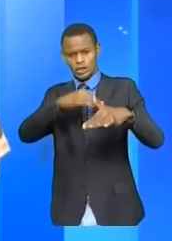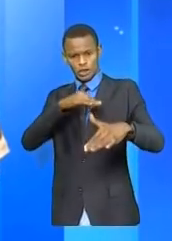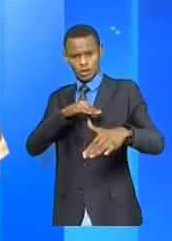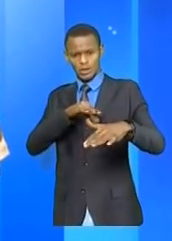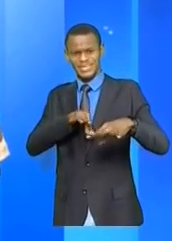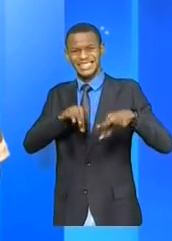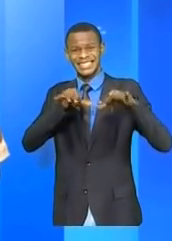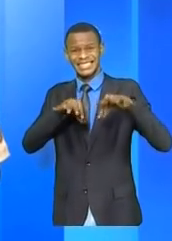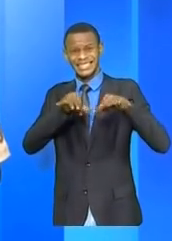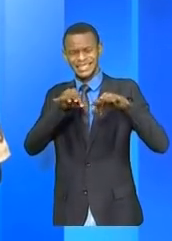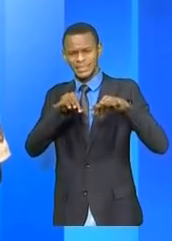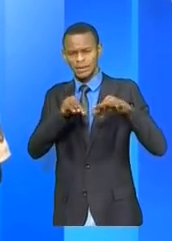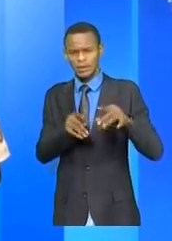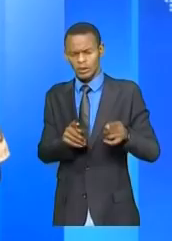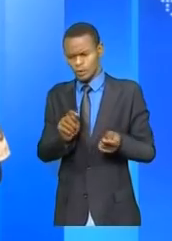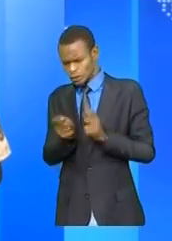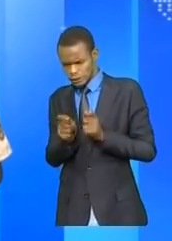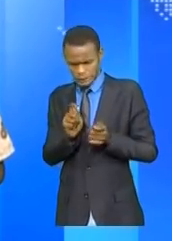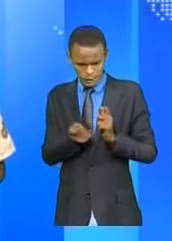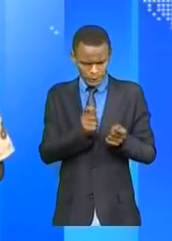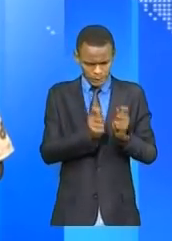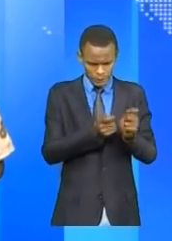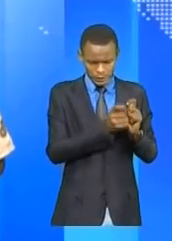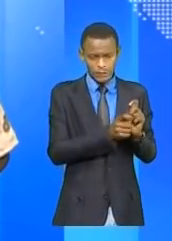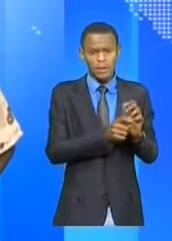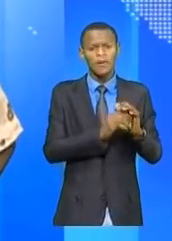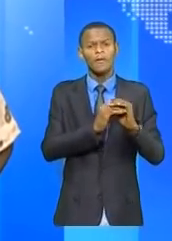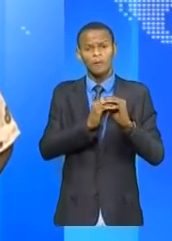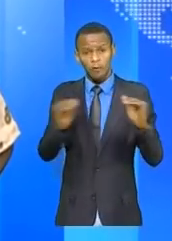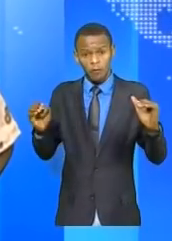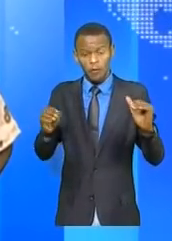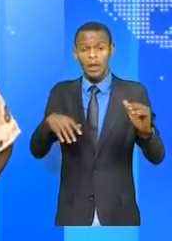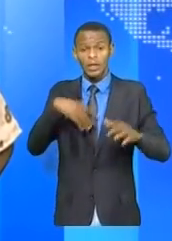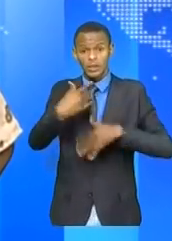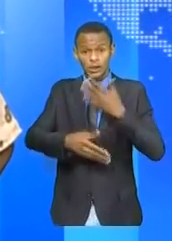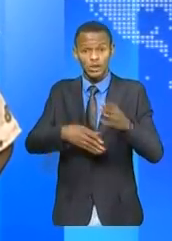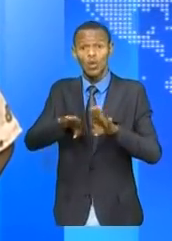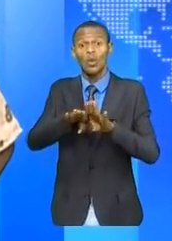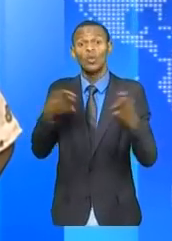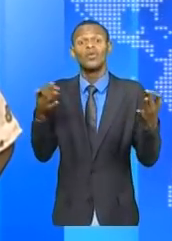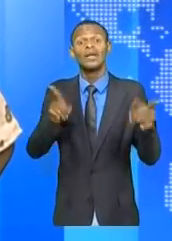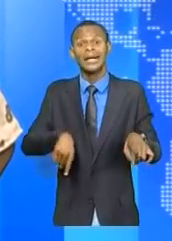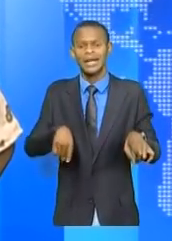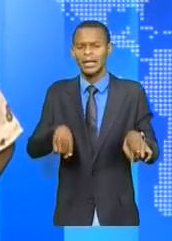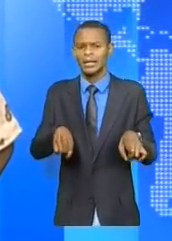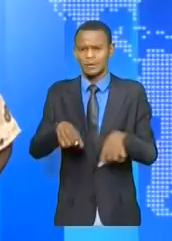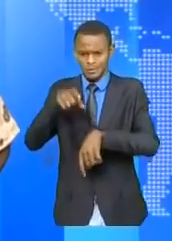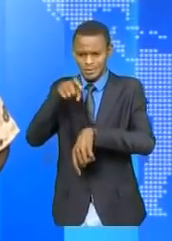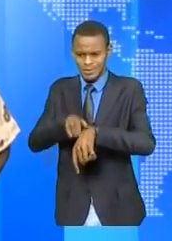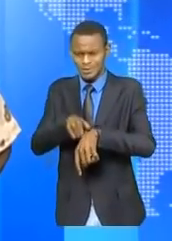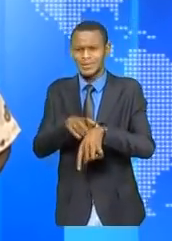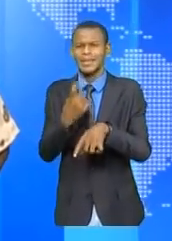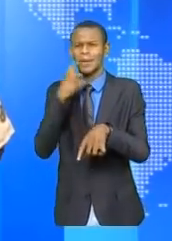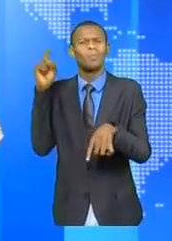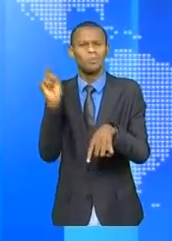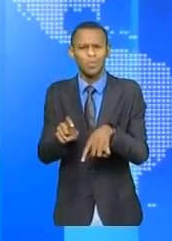la levée de mesures édictées pour stopper la troisième vague de la Covid-19. Le ministre du Tourisme, Moderon Simba,